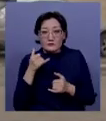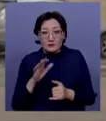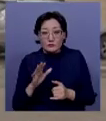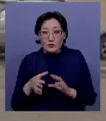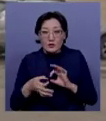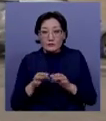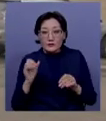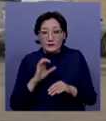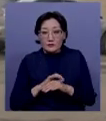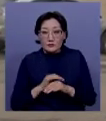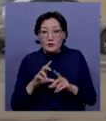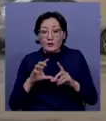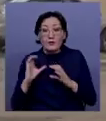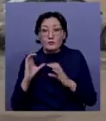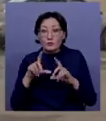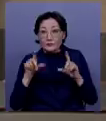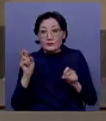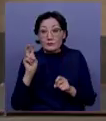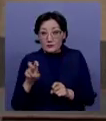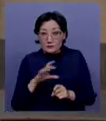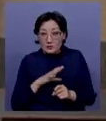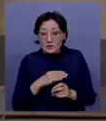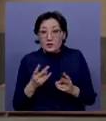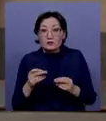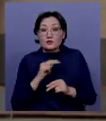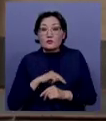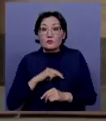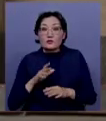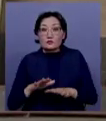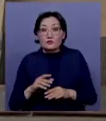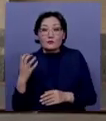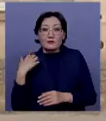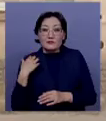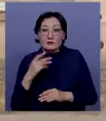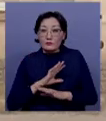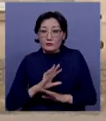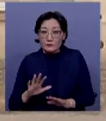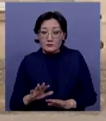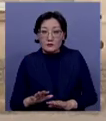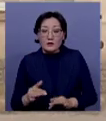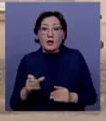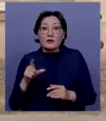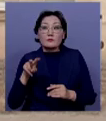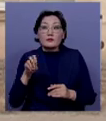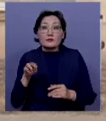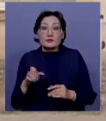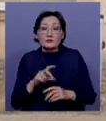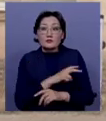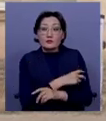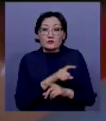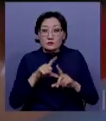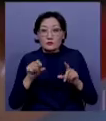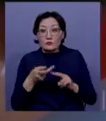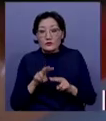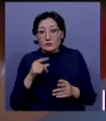Мән жайды анықтау үшін бізде автобус паркіне ат басын бұрдық, алайда жұмыс орнында басшыларының ешқайсысы болмай шықты. Елмира Жәнібекова емханадан шыққанда